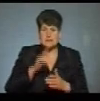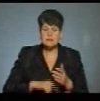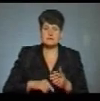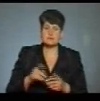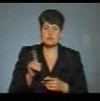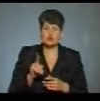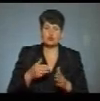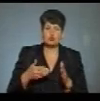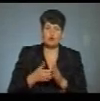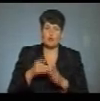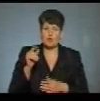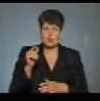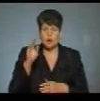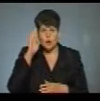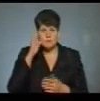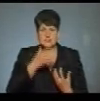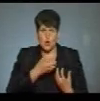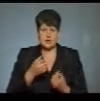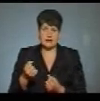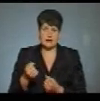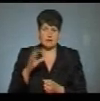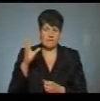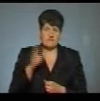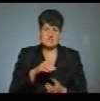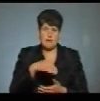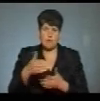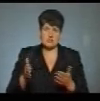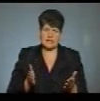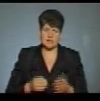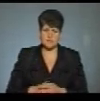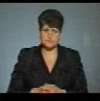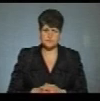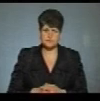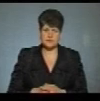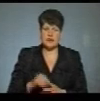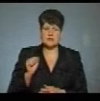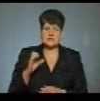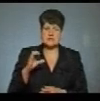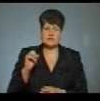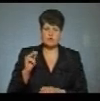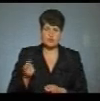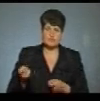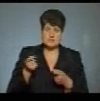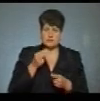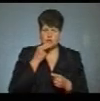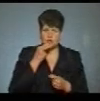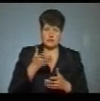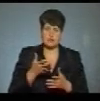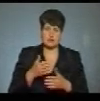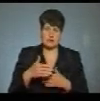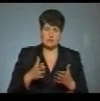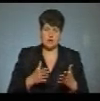що до понеділка хлопці отримають всі посилки. Андрій Савчук везе продуктові набори у поштове